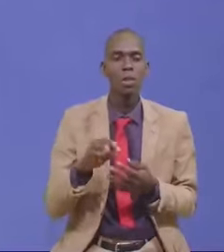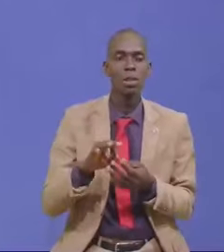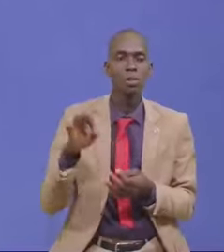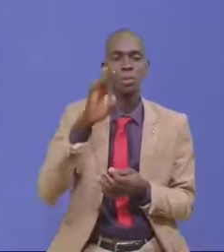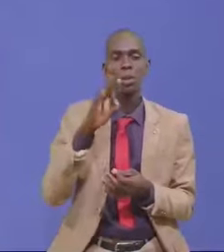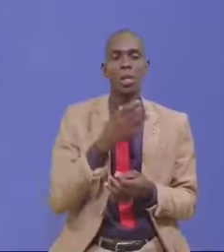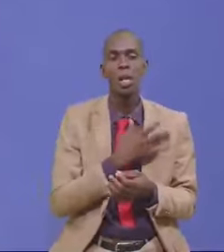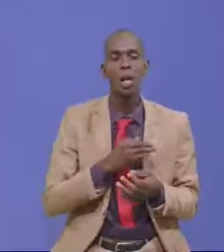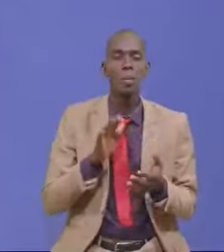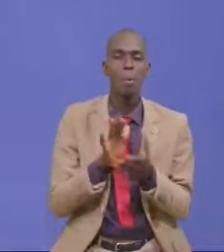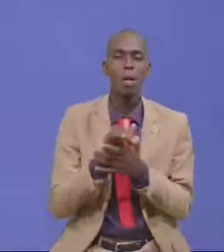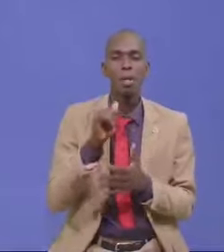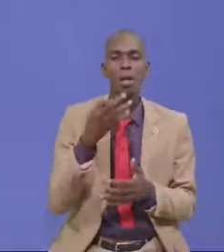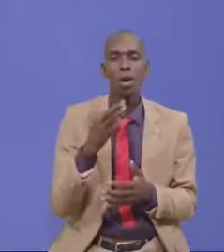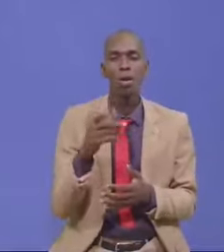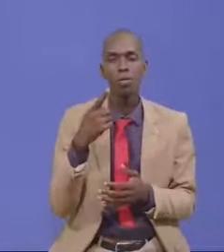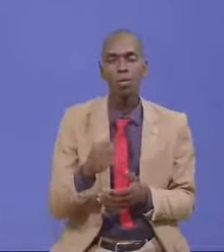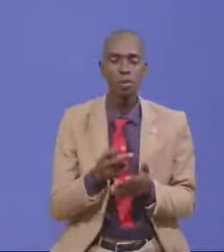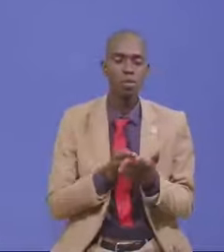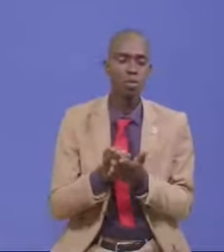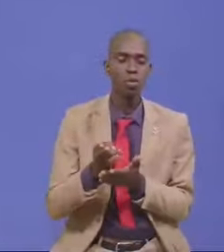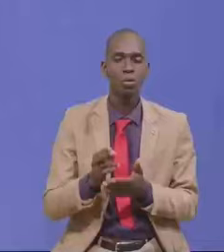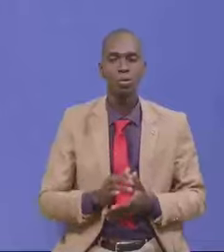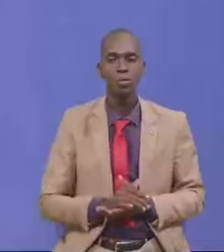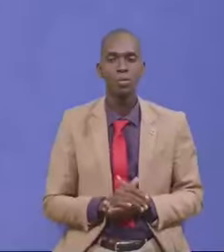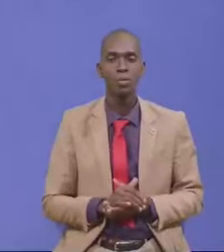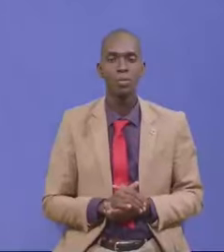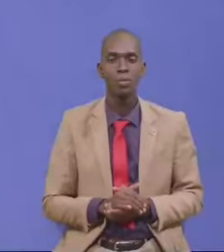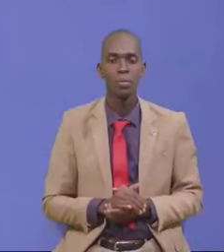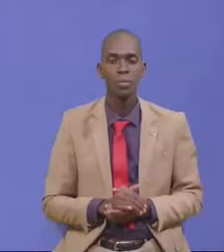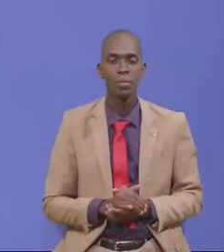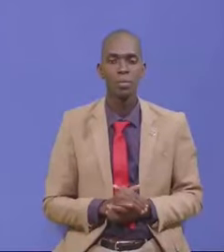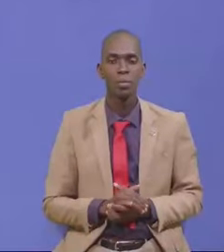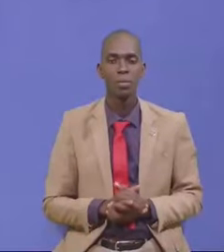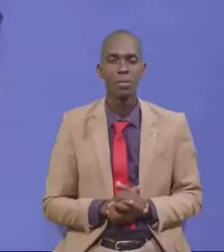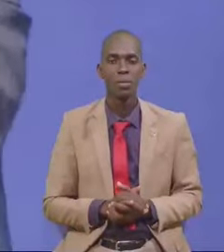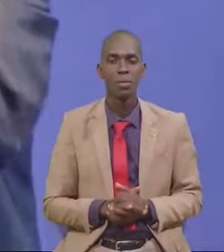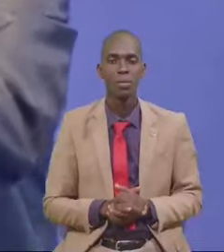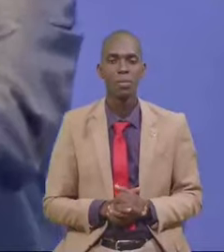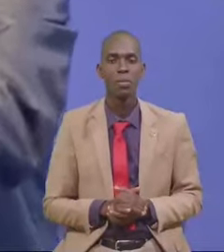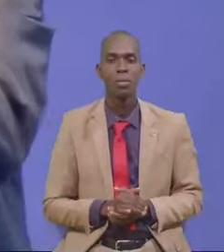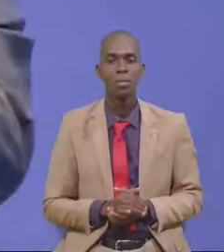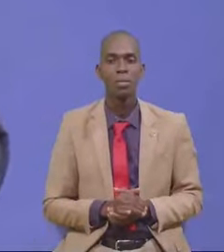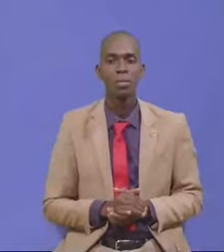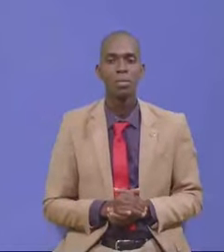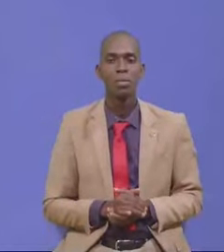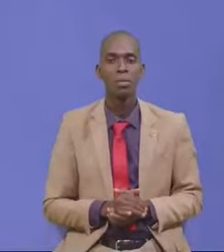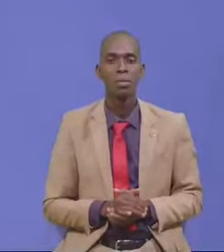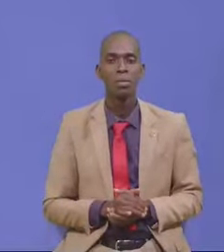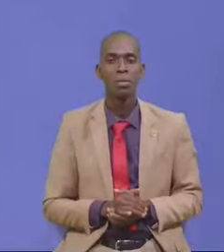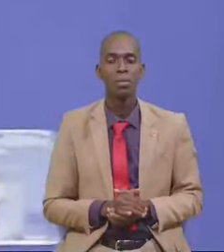Parce que Dieu vous a choisi dès le commencement pour le salut, par la sanctification de l'esprit et par la foi en la